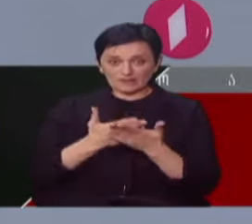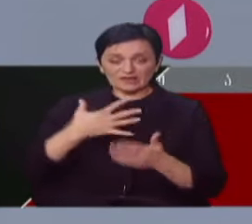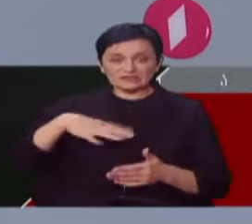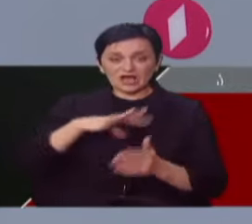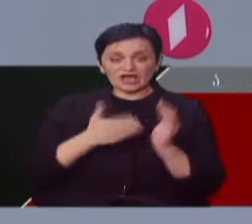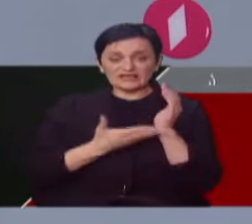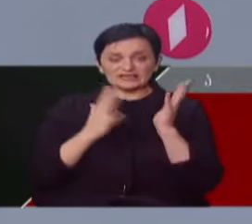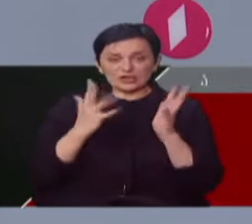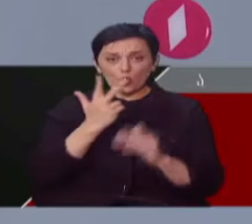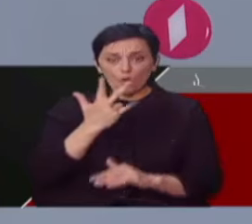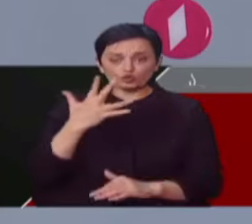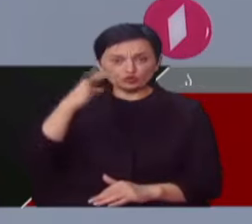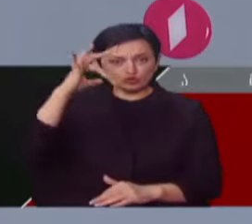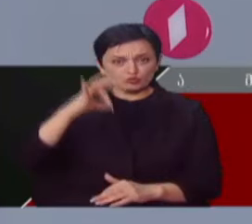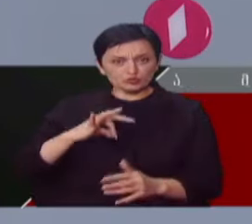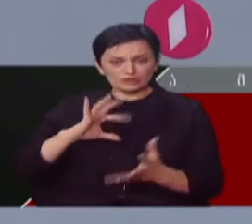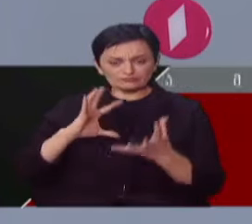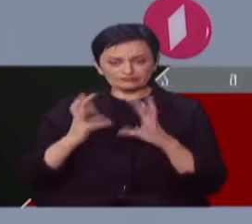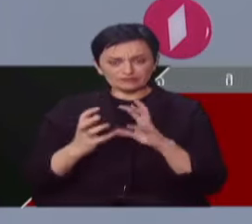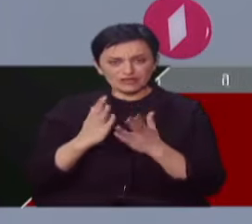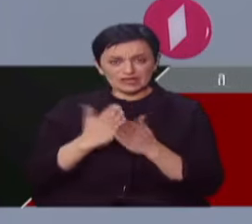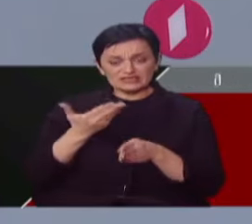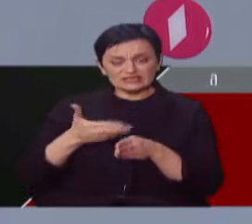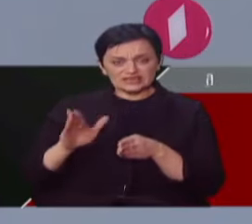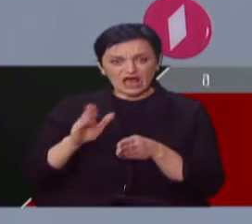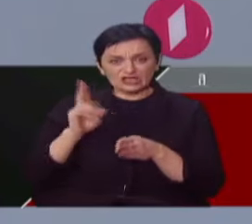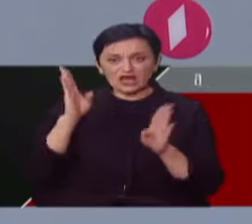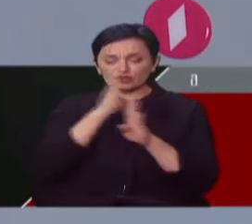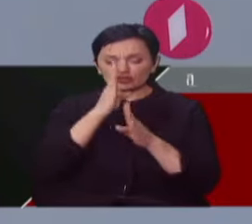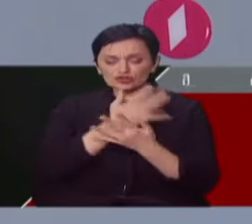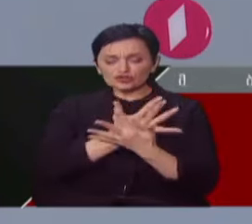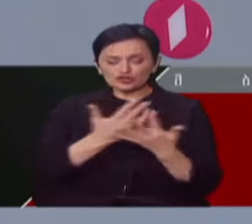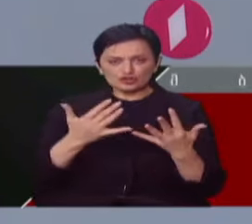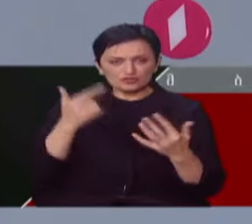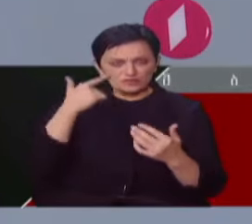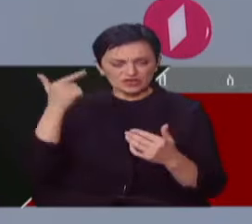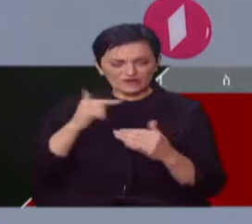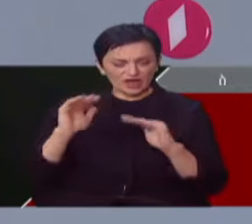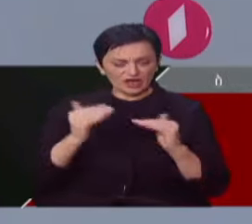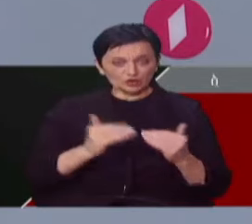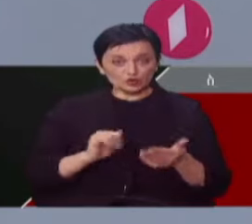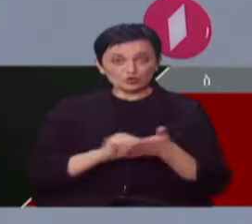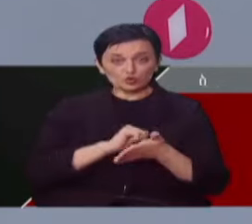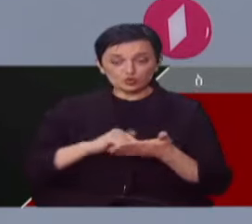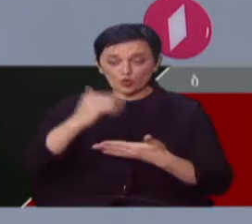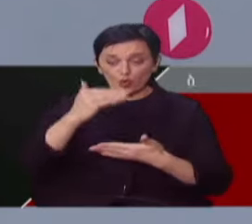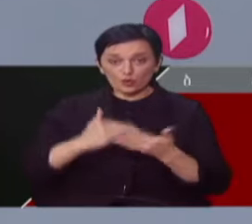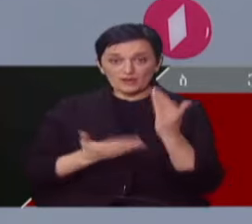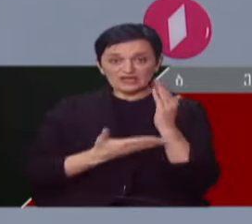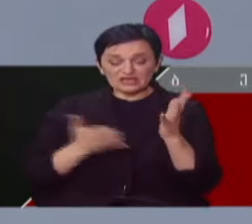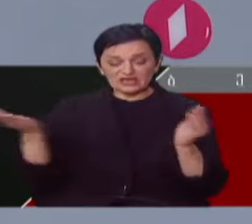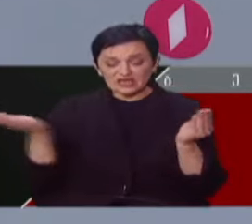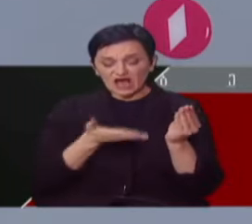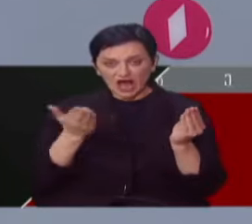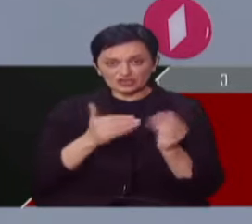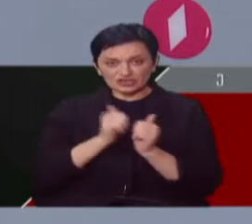საქართველოში ტყეების 35% დეგრადირებულია. ცალკე პრობლემაა ენდემური ჯიშების მკვეთრი შემცირება. დოკუმენტში საუბარია ტყეების გაჩეხვის